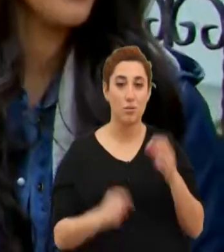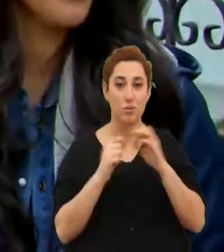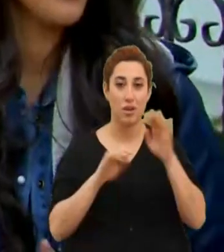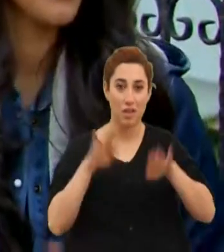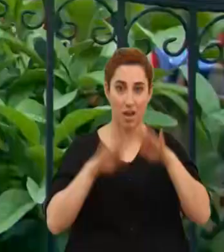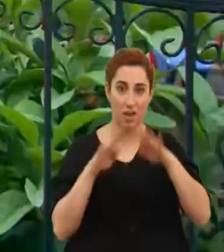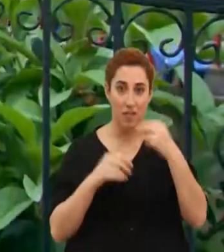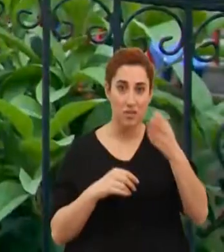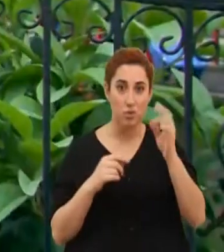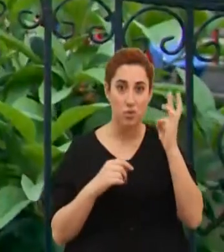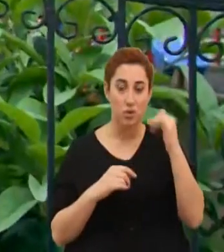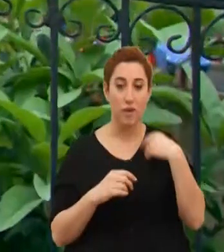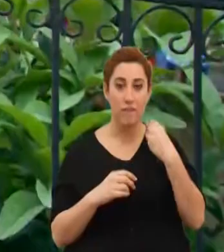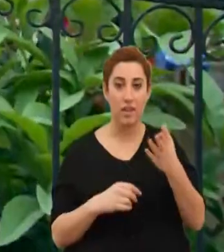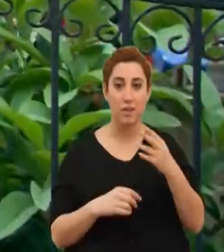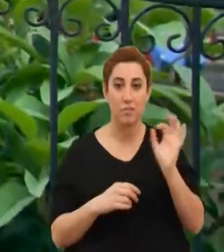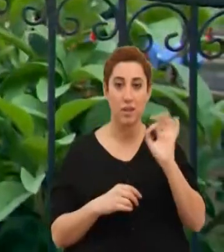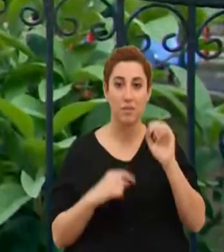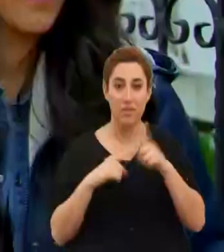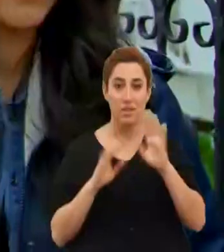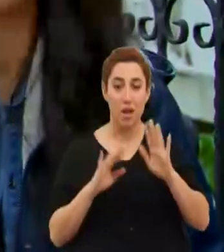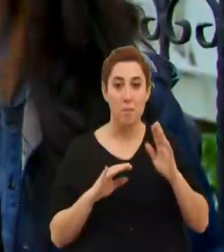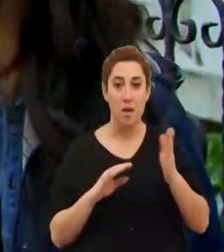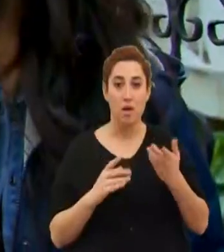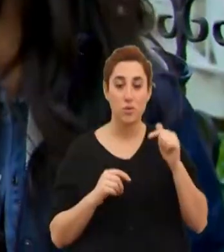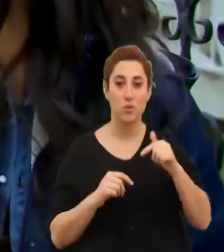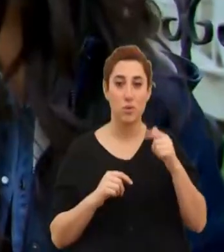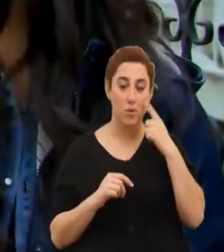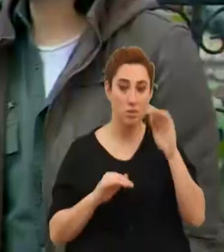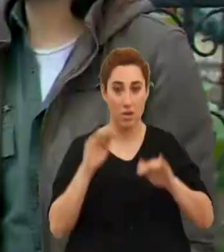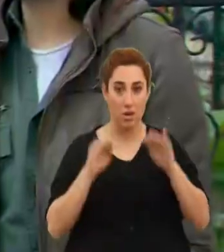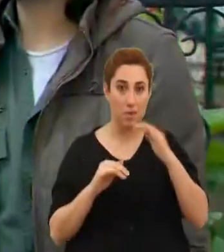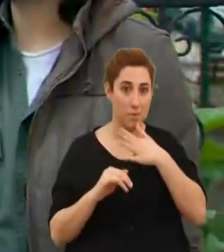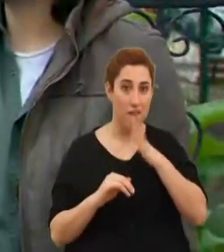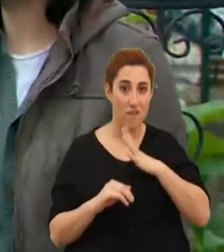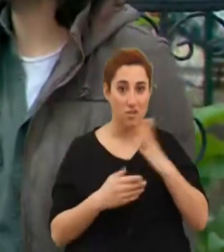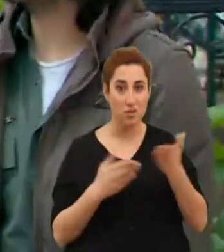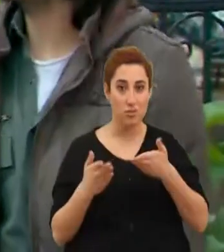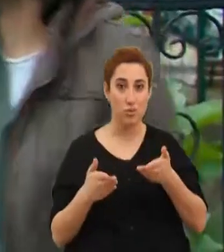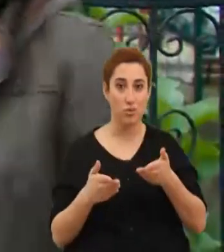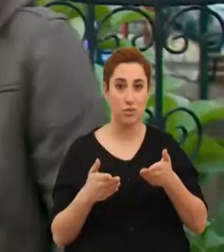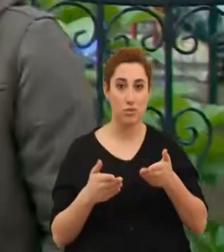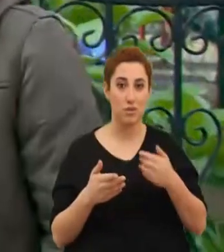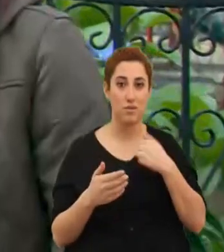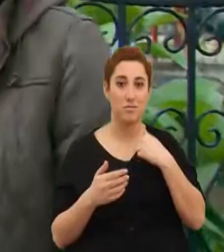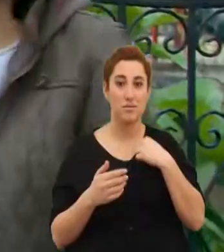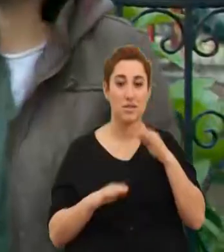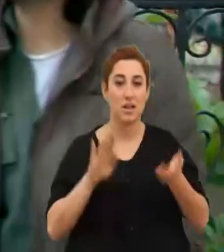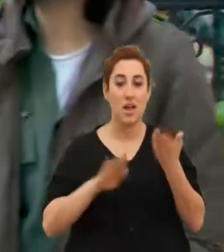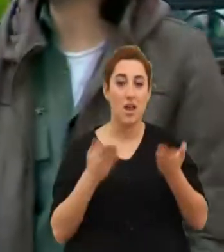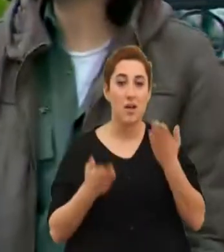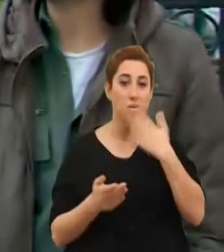Burhan tartsana 3 kilo. Vereyim tabii Filiz'i vermesine de şöyle göz kararı tartabilen varsa buyursun. Bizde terazi